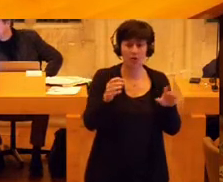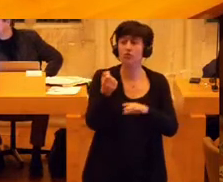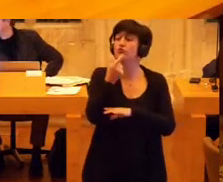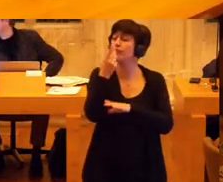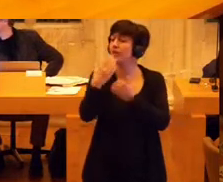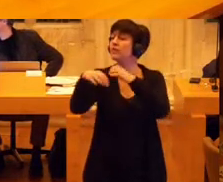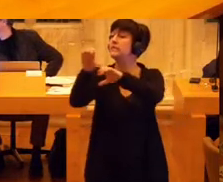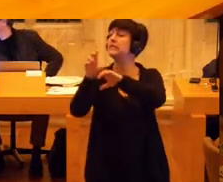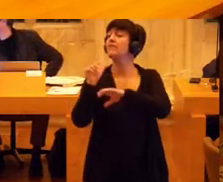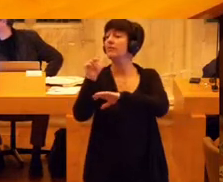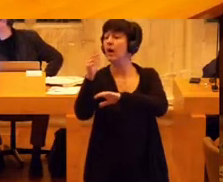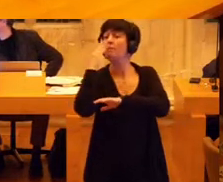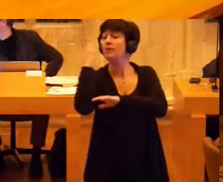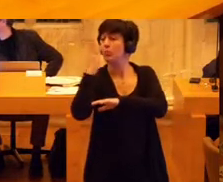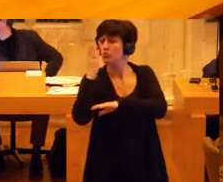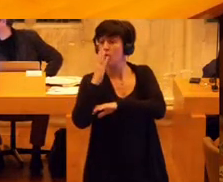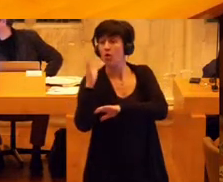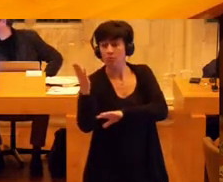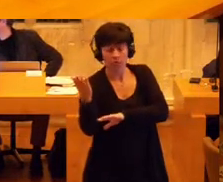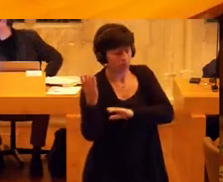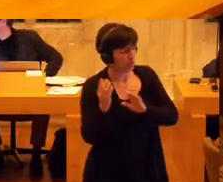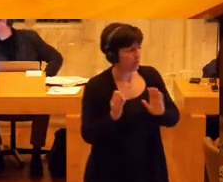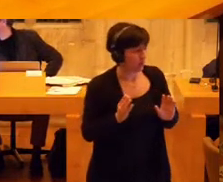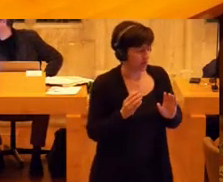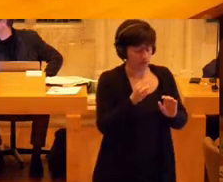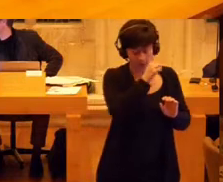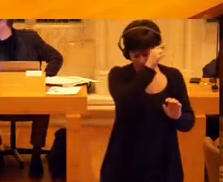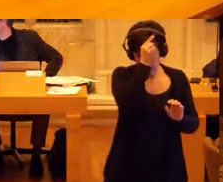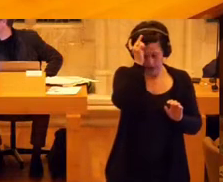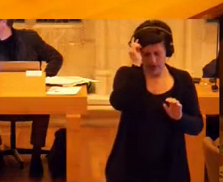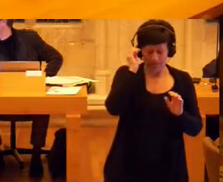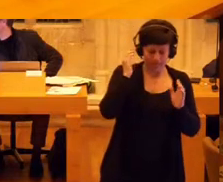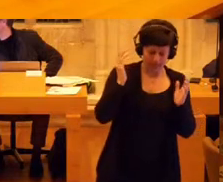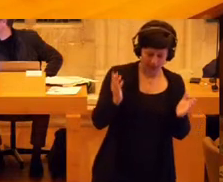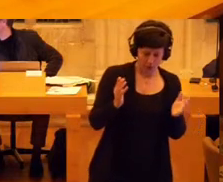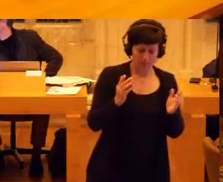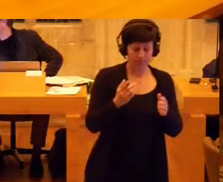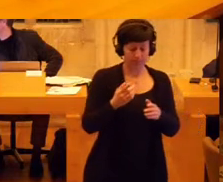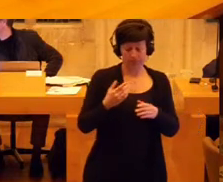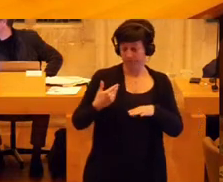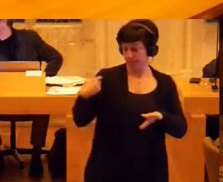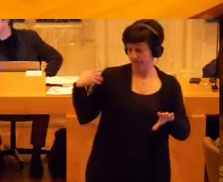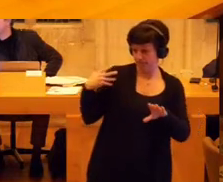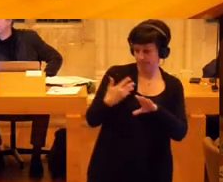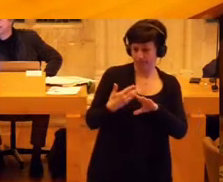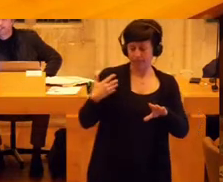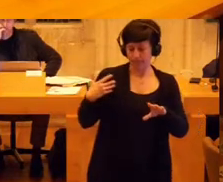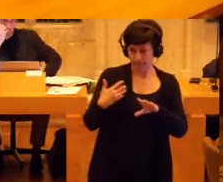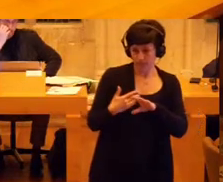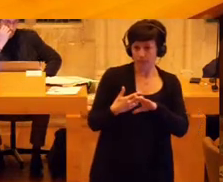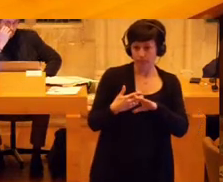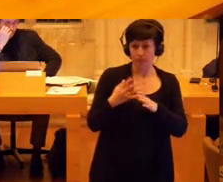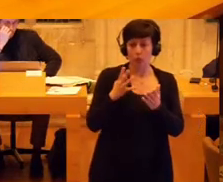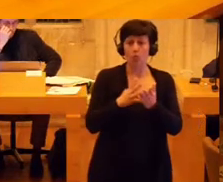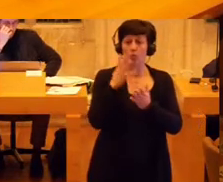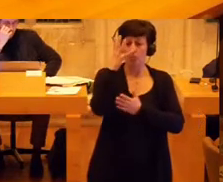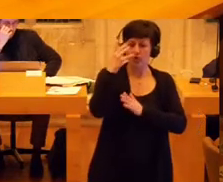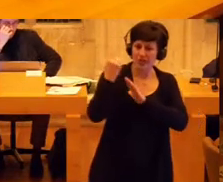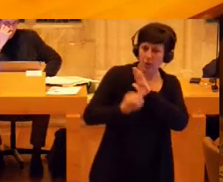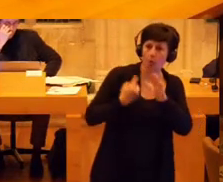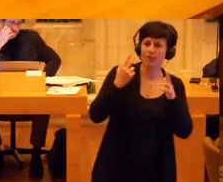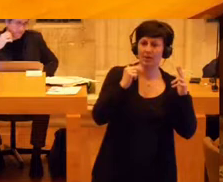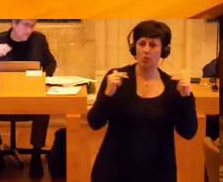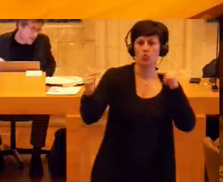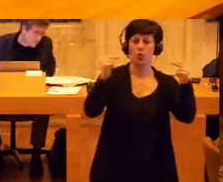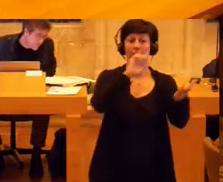complétera si besoin ce que je vais pouvoir évoquer. Il était prévu dans le projet de renouvellement urbain du